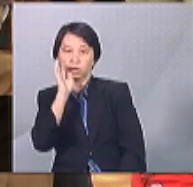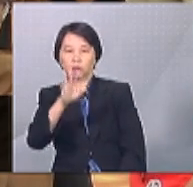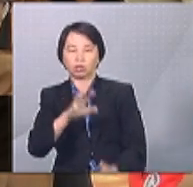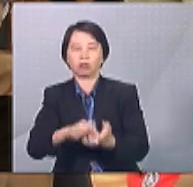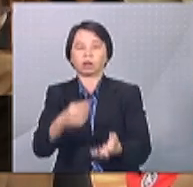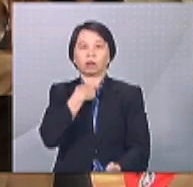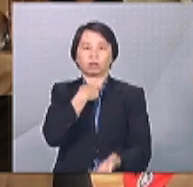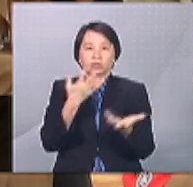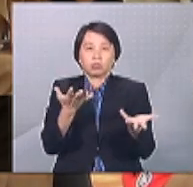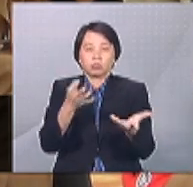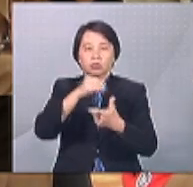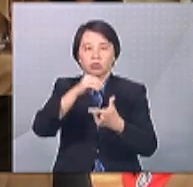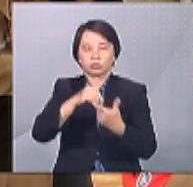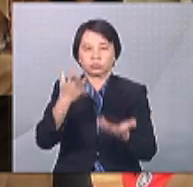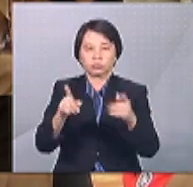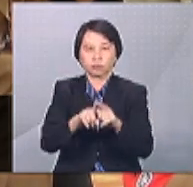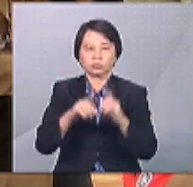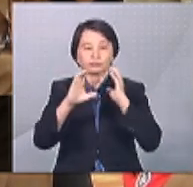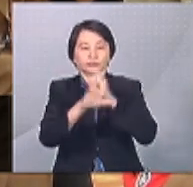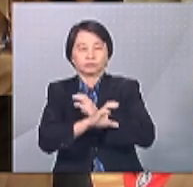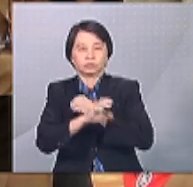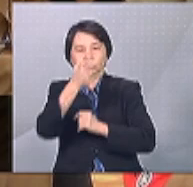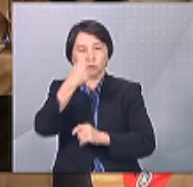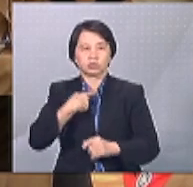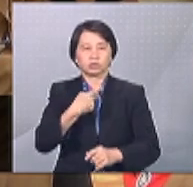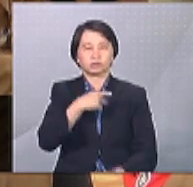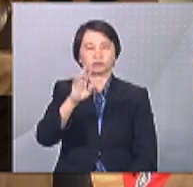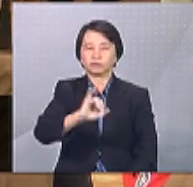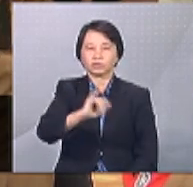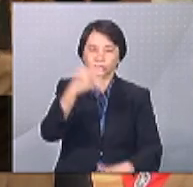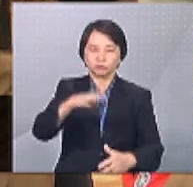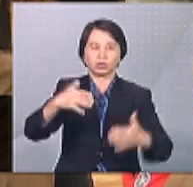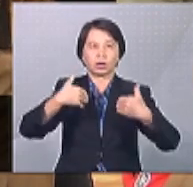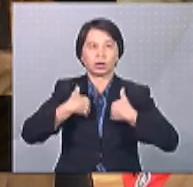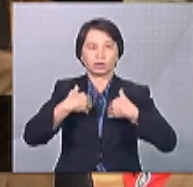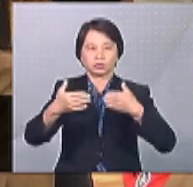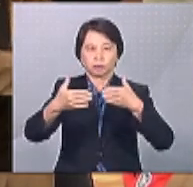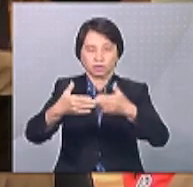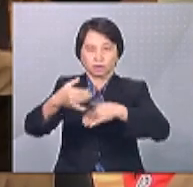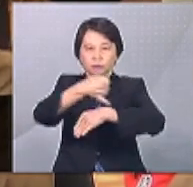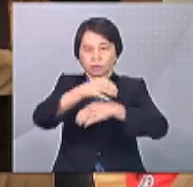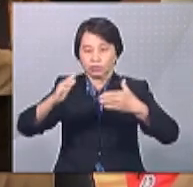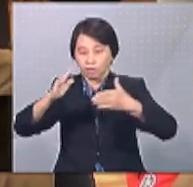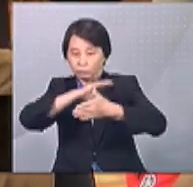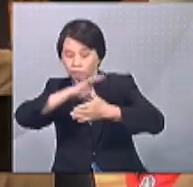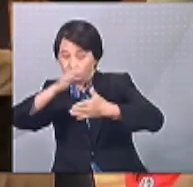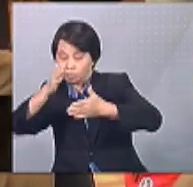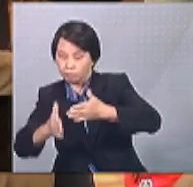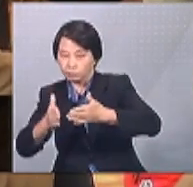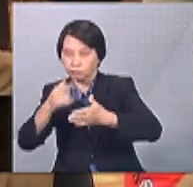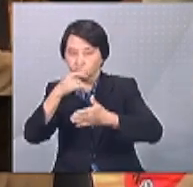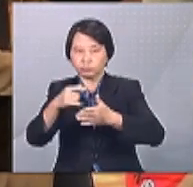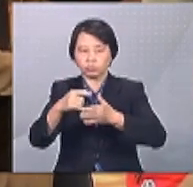menjejaskan ataupun mungkin sebagai cabaran sedangkan kita seolah-olah telah berada hampir di garisan penamat peperangan